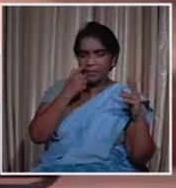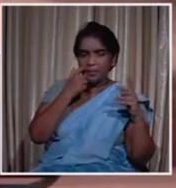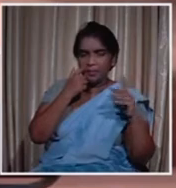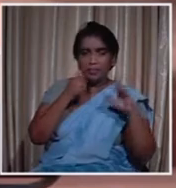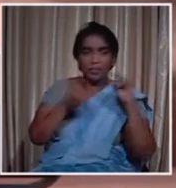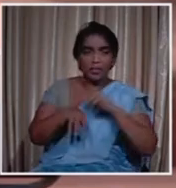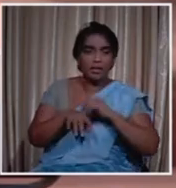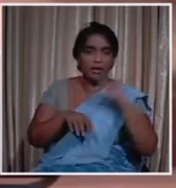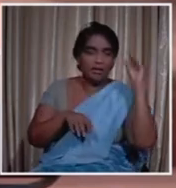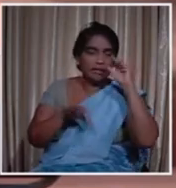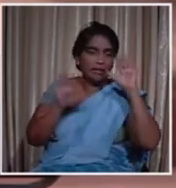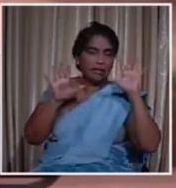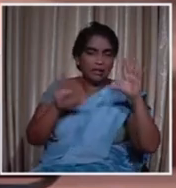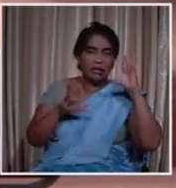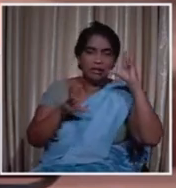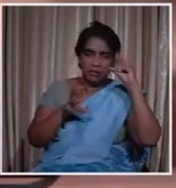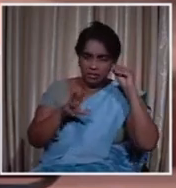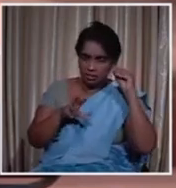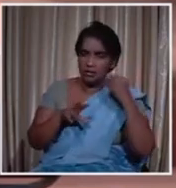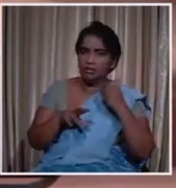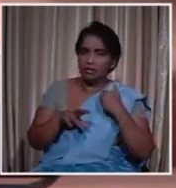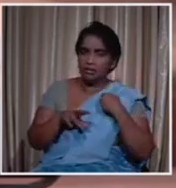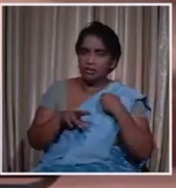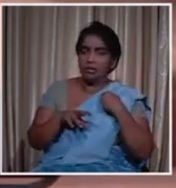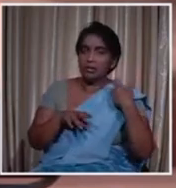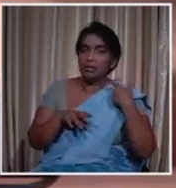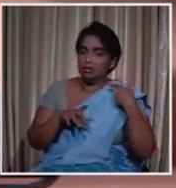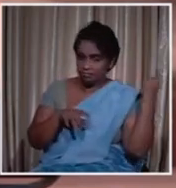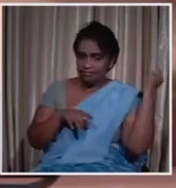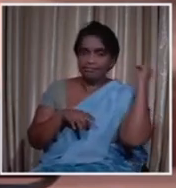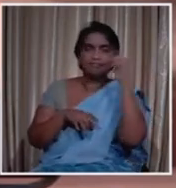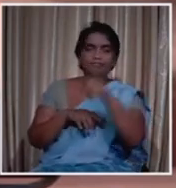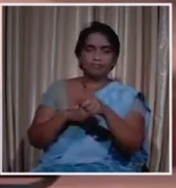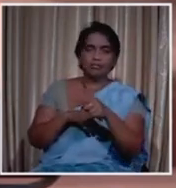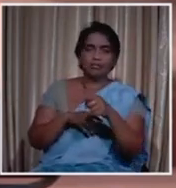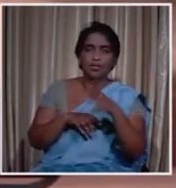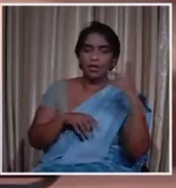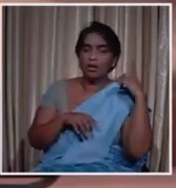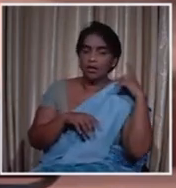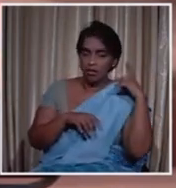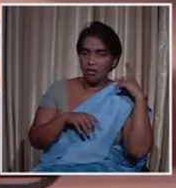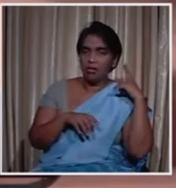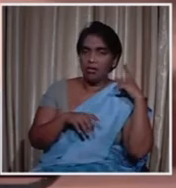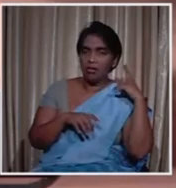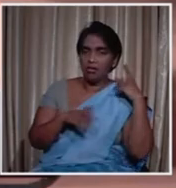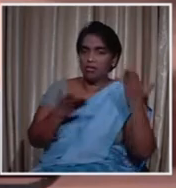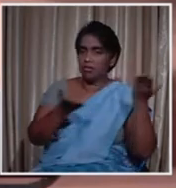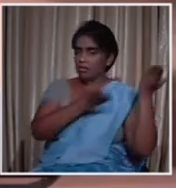அந்த இடத்திற்கு நான் சென்றேன். 18 இராணுவத்தினர் பொல்லுகளை இவ்வாறு பின்னுக்கு வைத்துக் கொண்டு நின்றார்கள்.